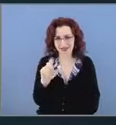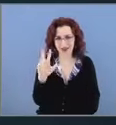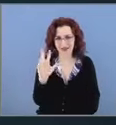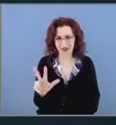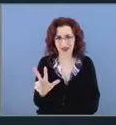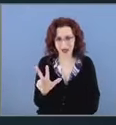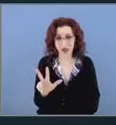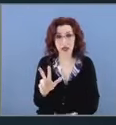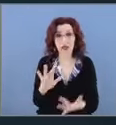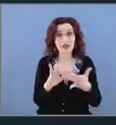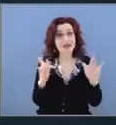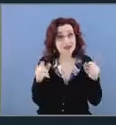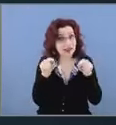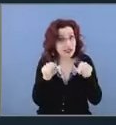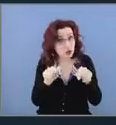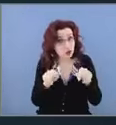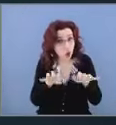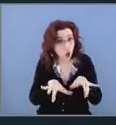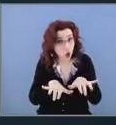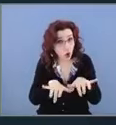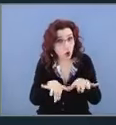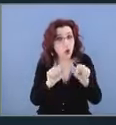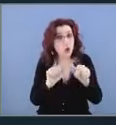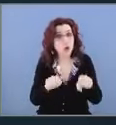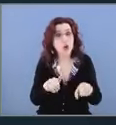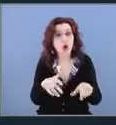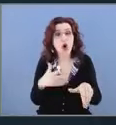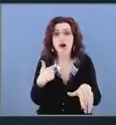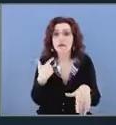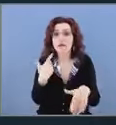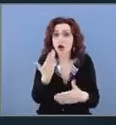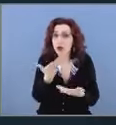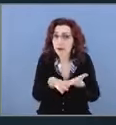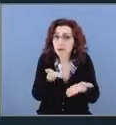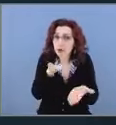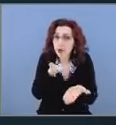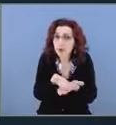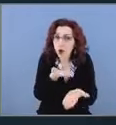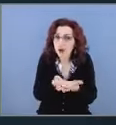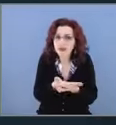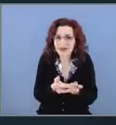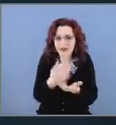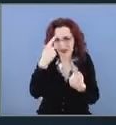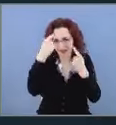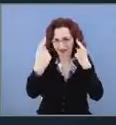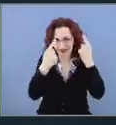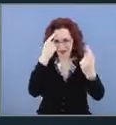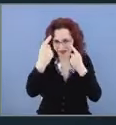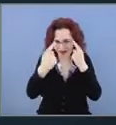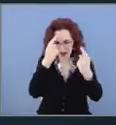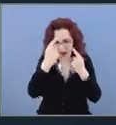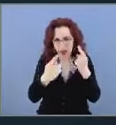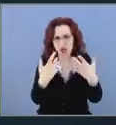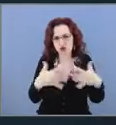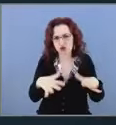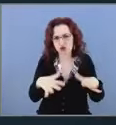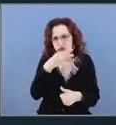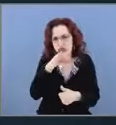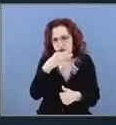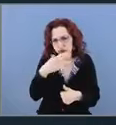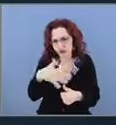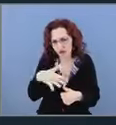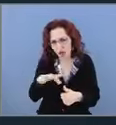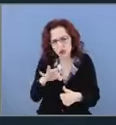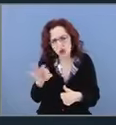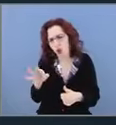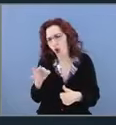vostri contributi che avete espresso qui o che non avete espresso qui direttamente, compilando il relativo form